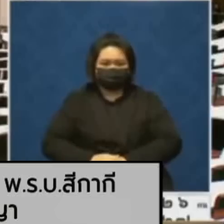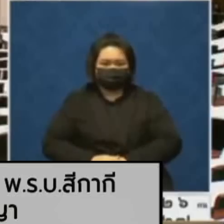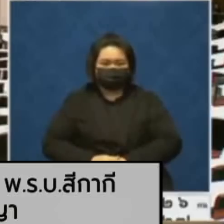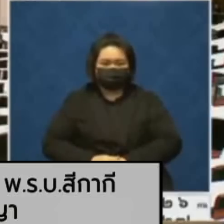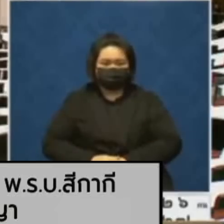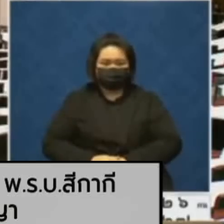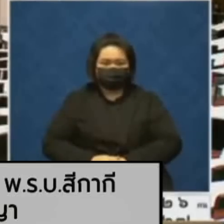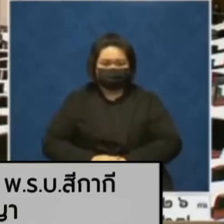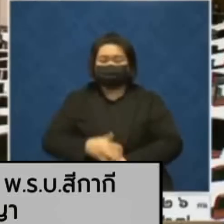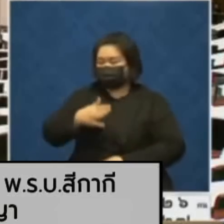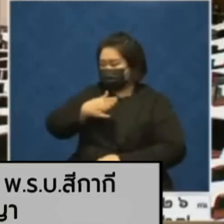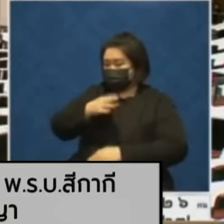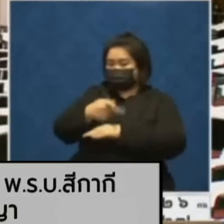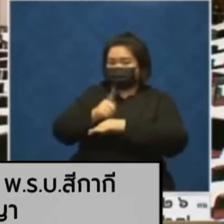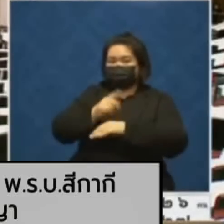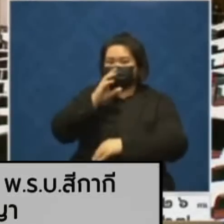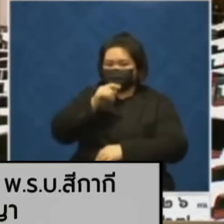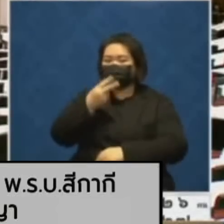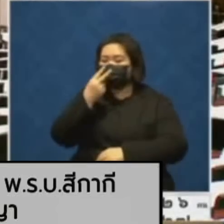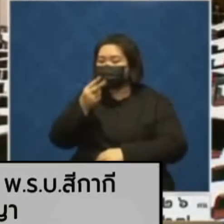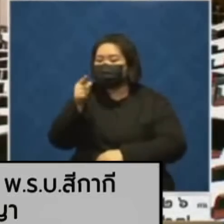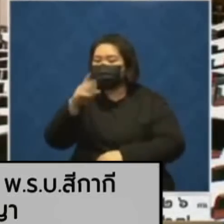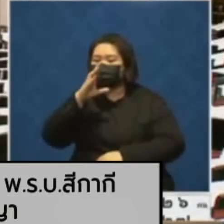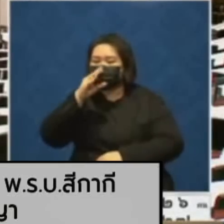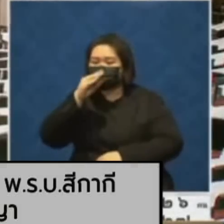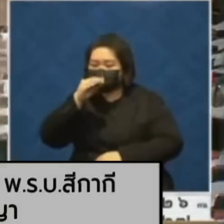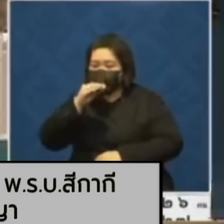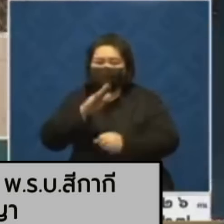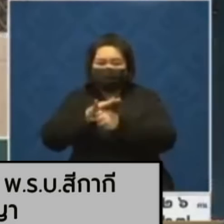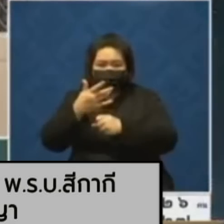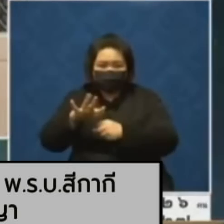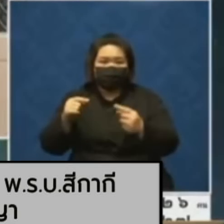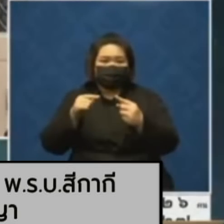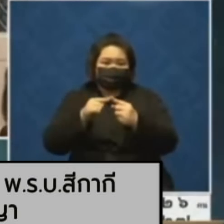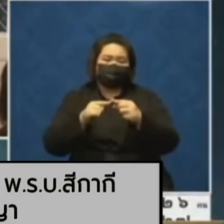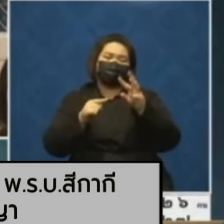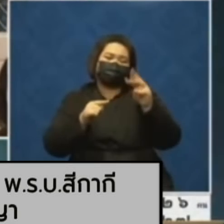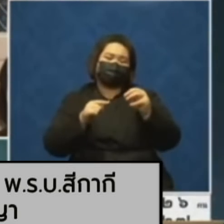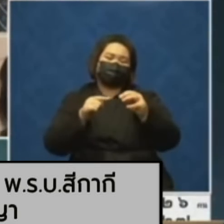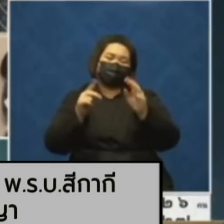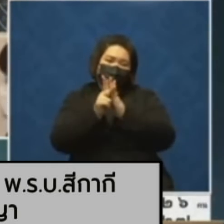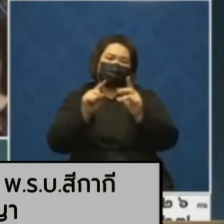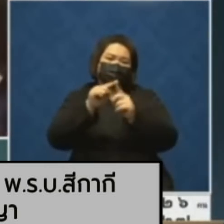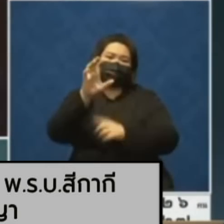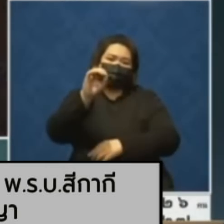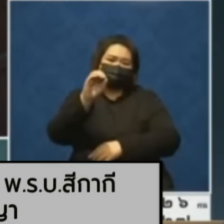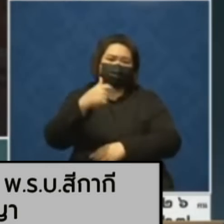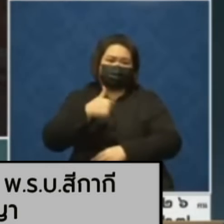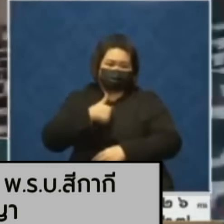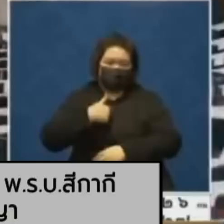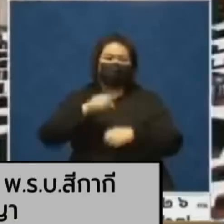ผมได้พร Circlass้วว่โิปยพอสมควรแล้นะครัตาม sabor 50หรฉผมมี่อำนาวธิจัย reversibleแ